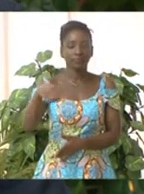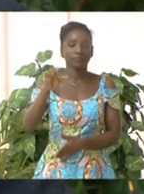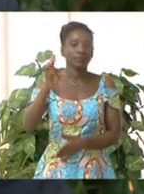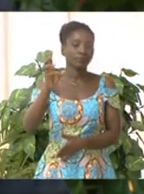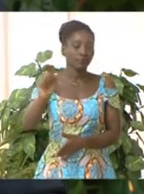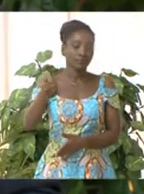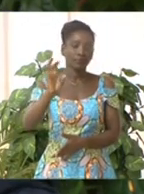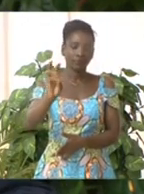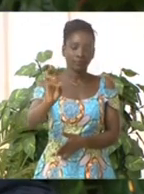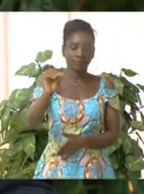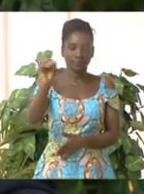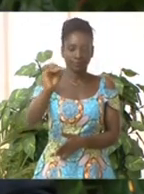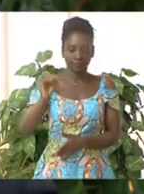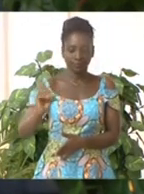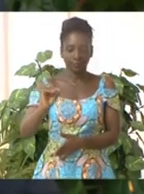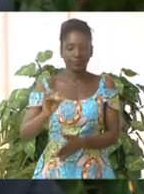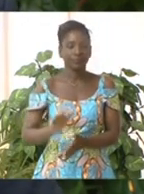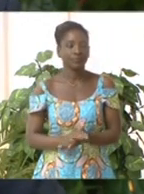0,16%.